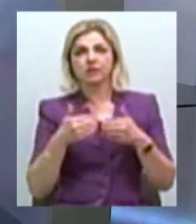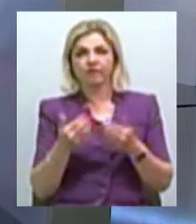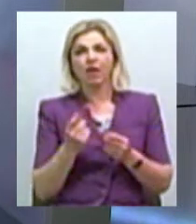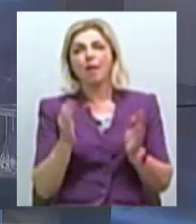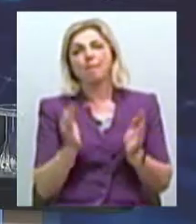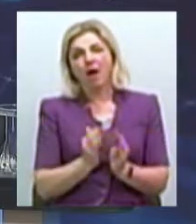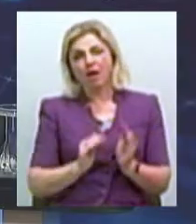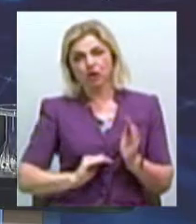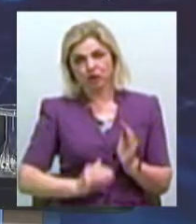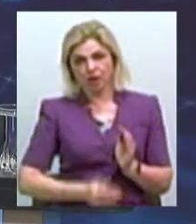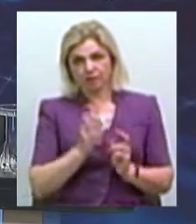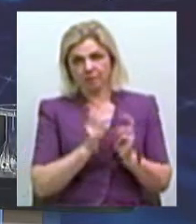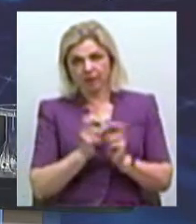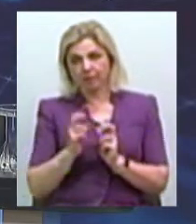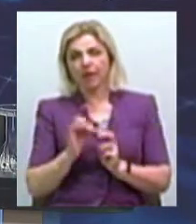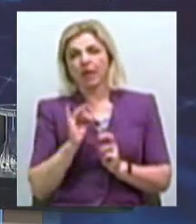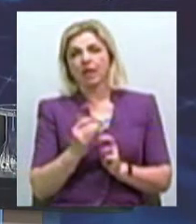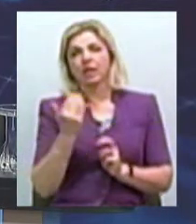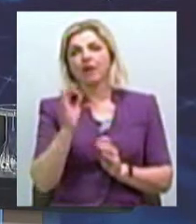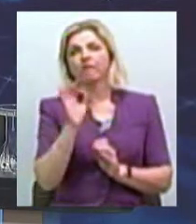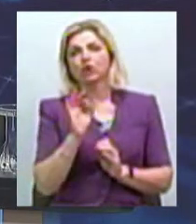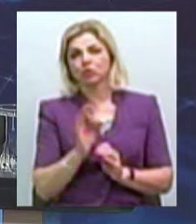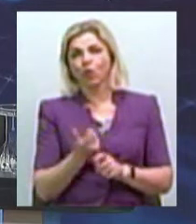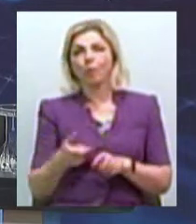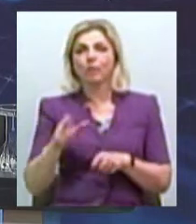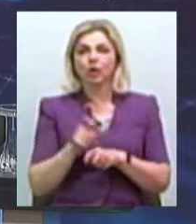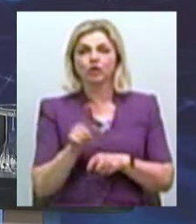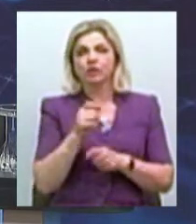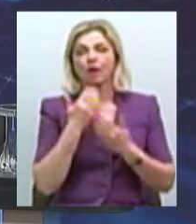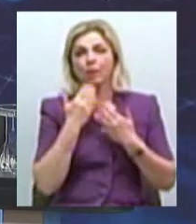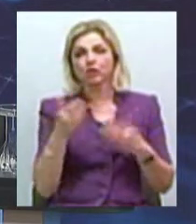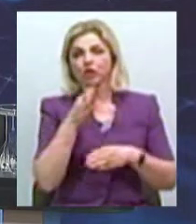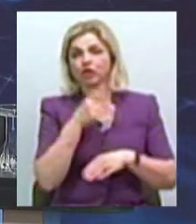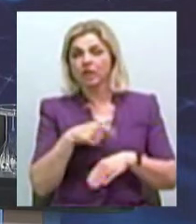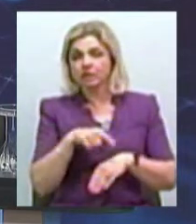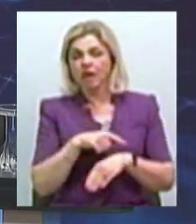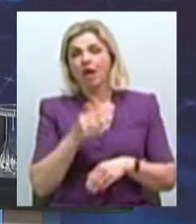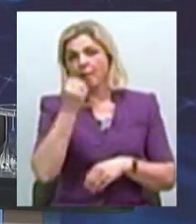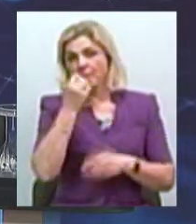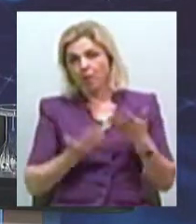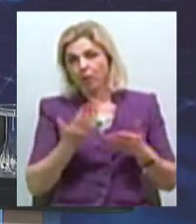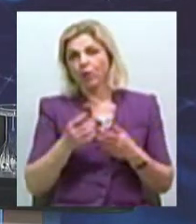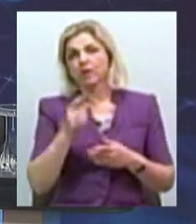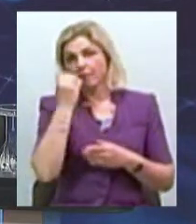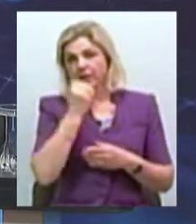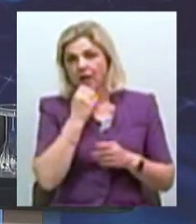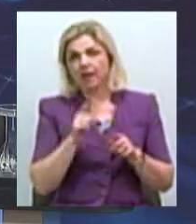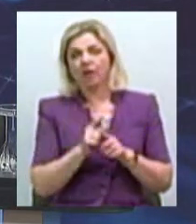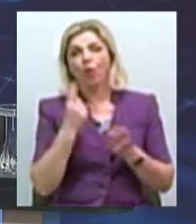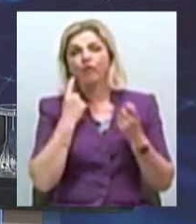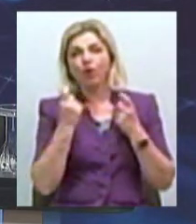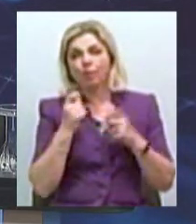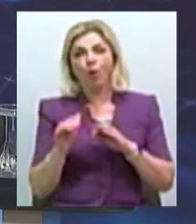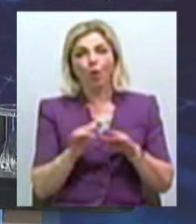невеличкі приватні підприємства, і їх відсоток збільшився за останні часи. Ну, мабуть, завдяки тієї все ж таки інформаційної кампанії, яку